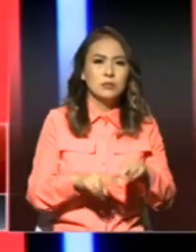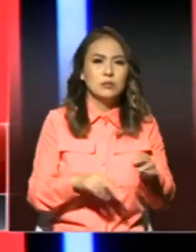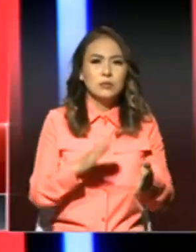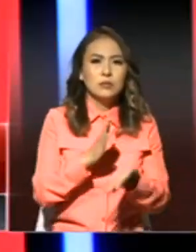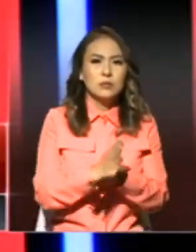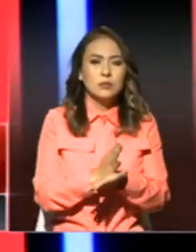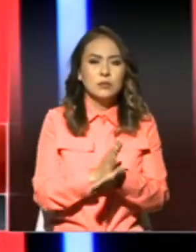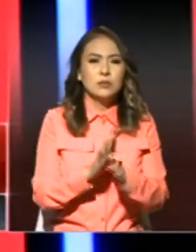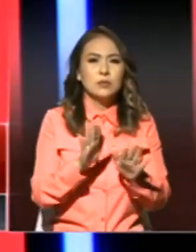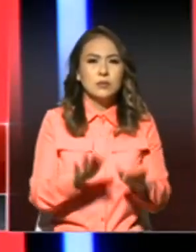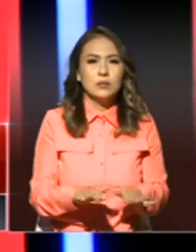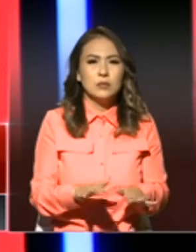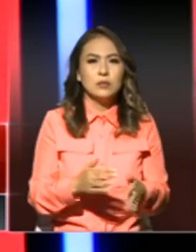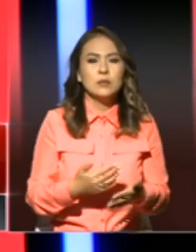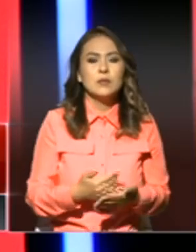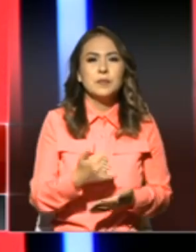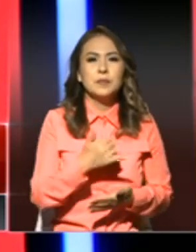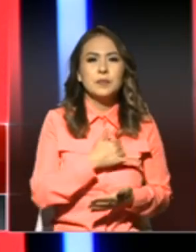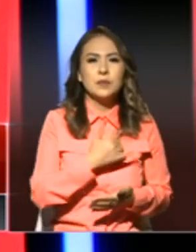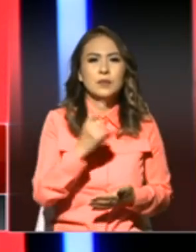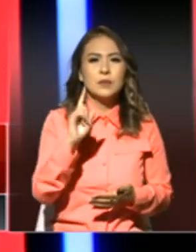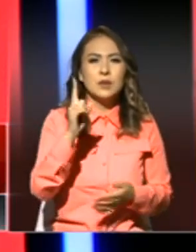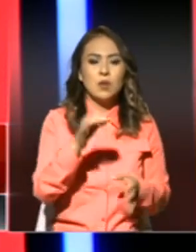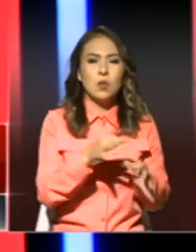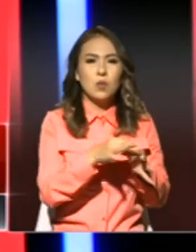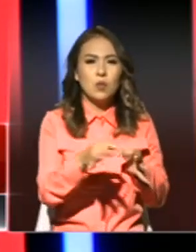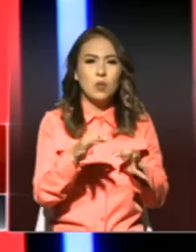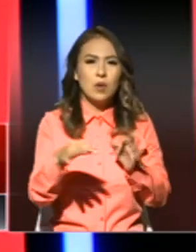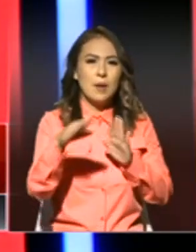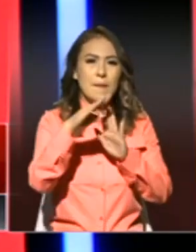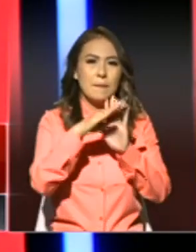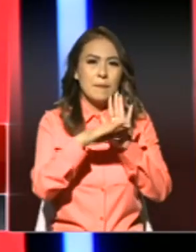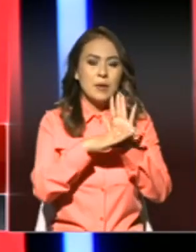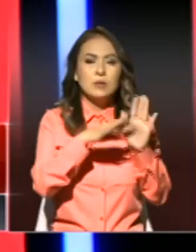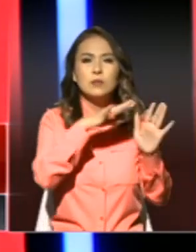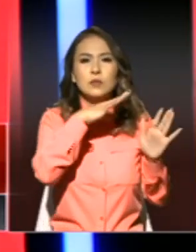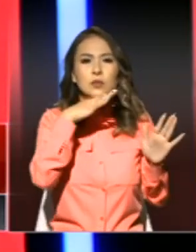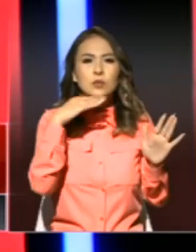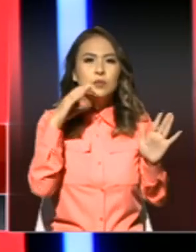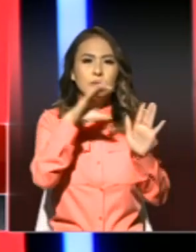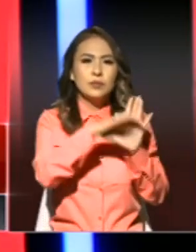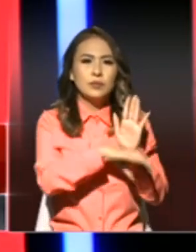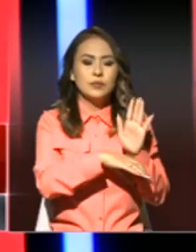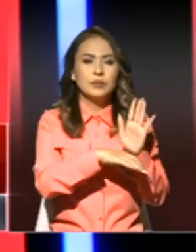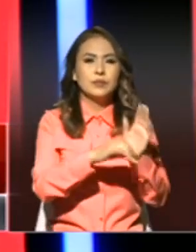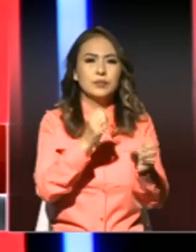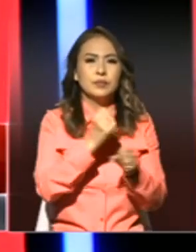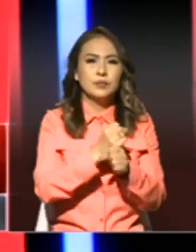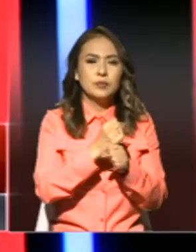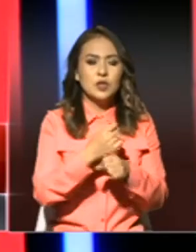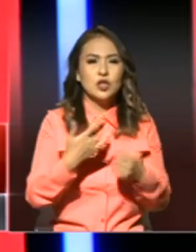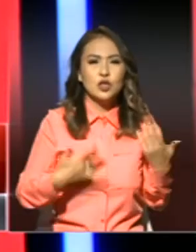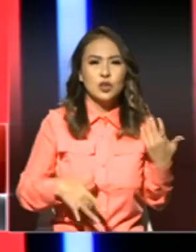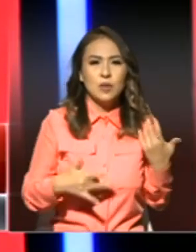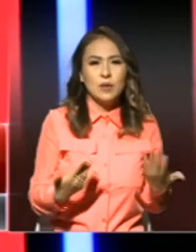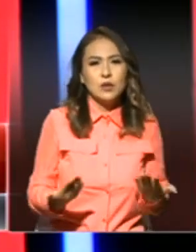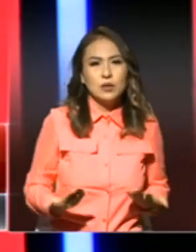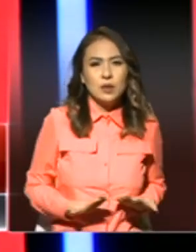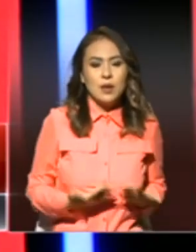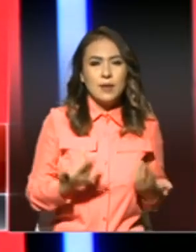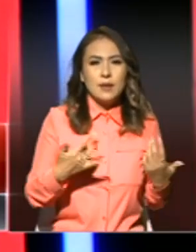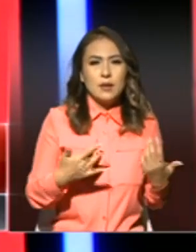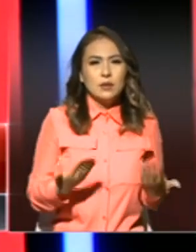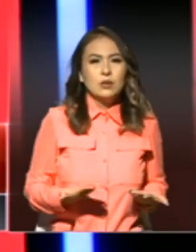қоятын қойып жатыр. Біз неге өңірлік бағдарламалар субсидияламаймыз деген сұрақ туады? Неге мысалға Жамбылда тұратын, Таразда тұратын